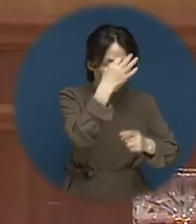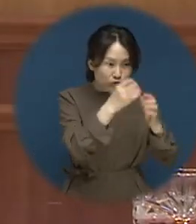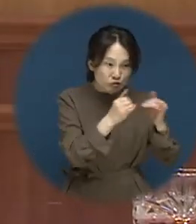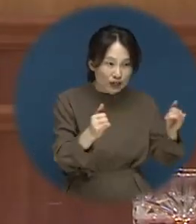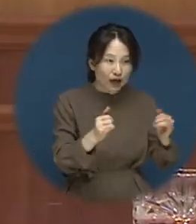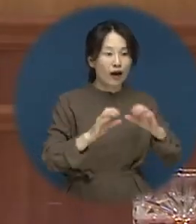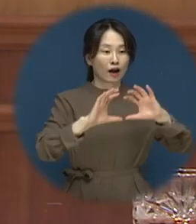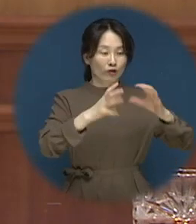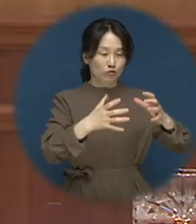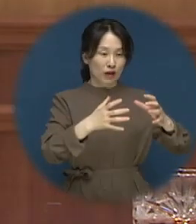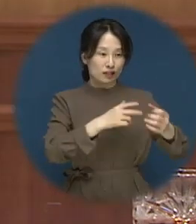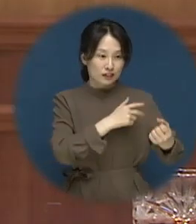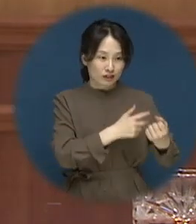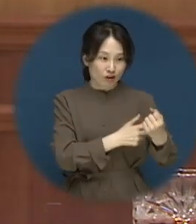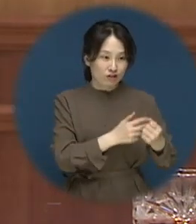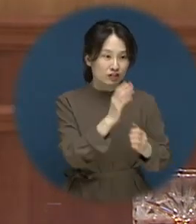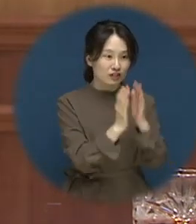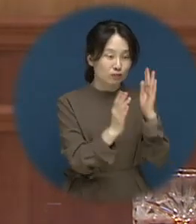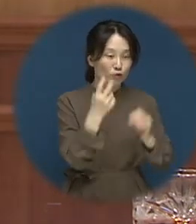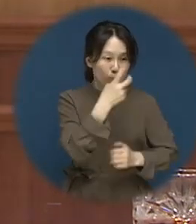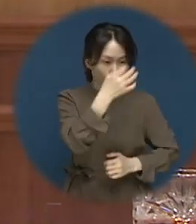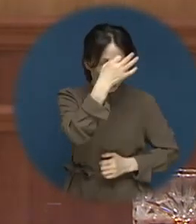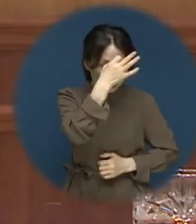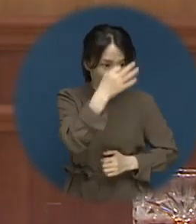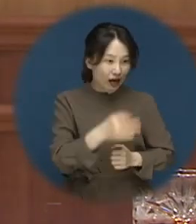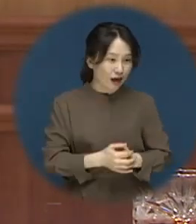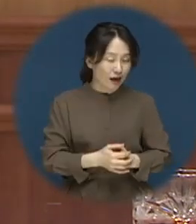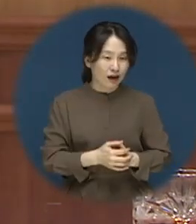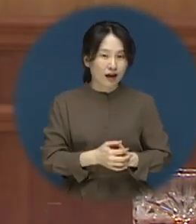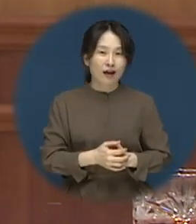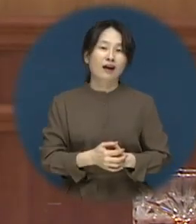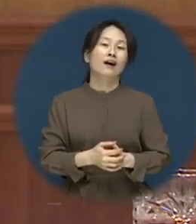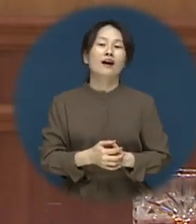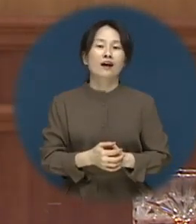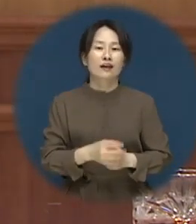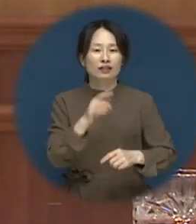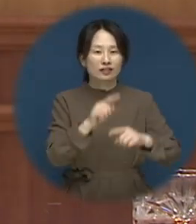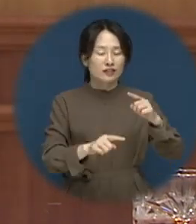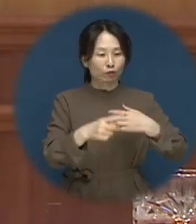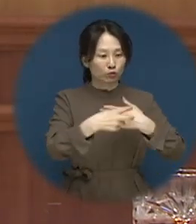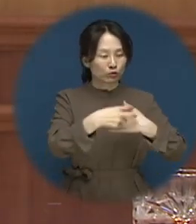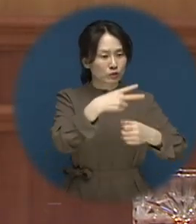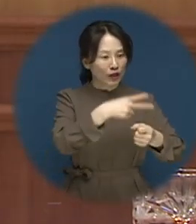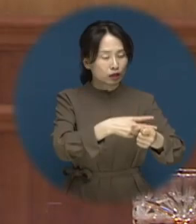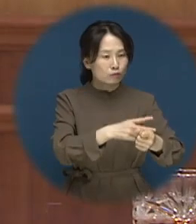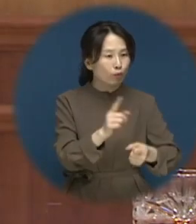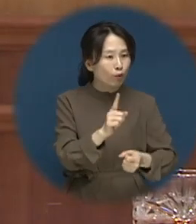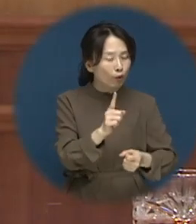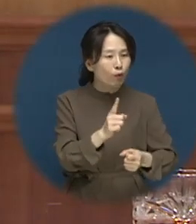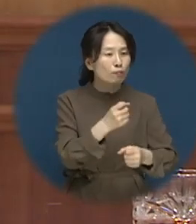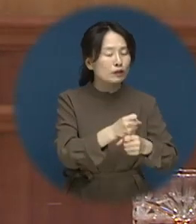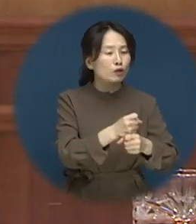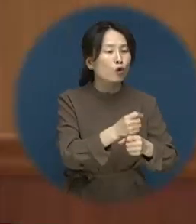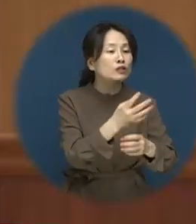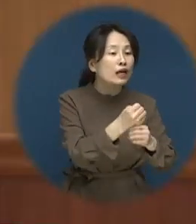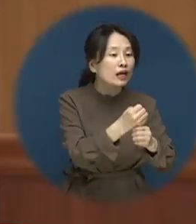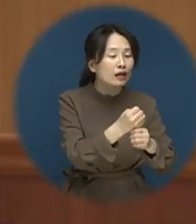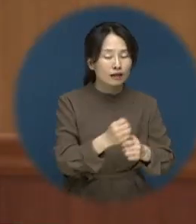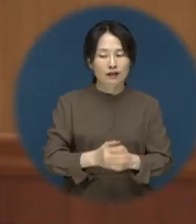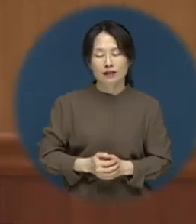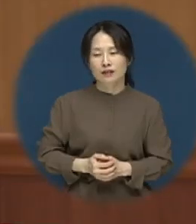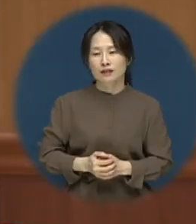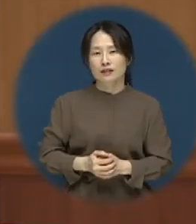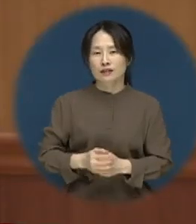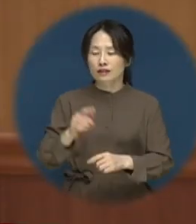자격증인 식물보호 기사. 네. 근데 그건 나무 의사가 그럼 뒤에 만들어진 거예요? 최근에 만들어진 이유는 아, 그게